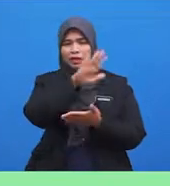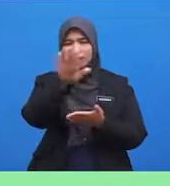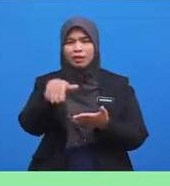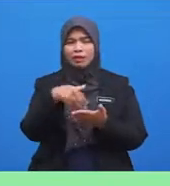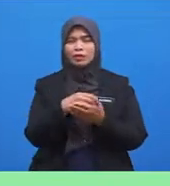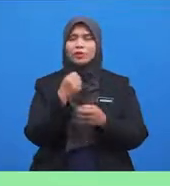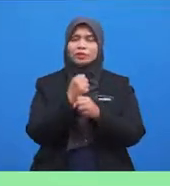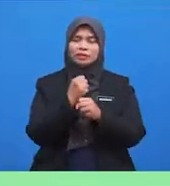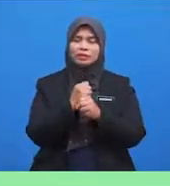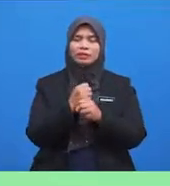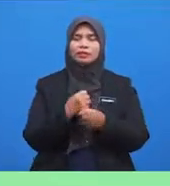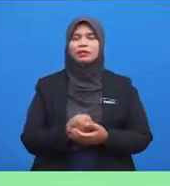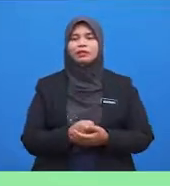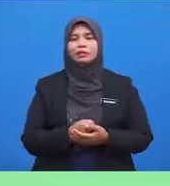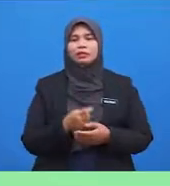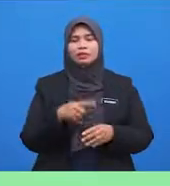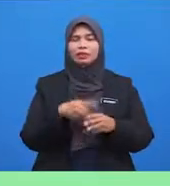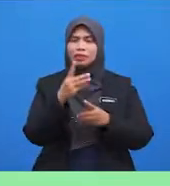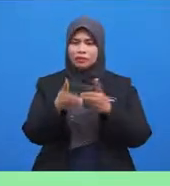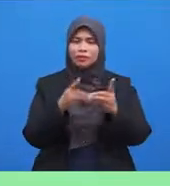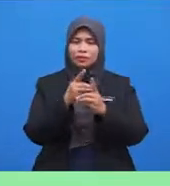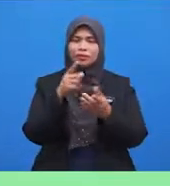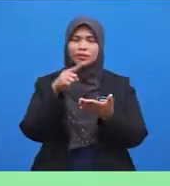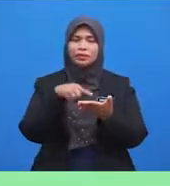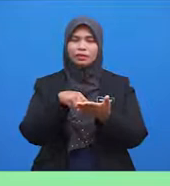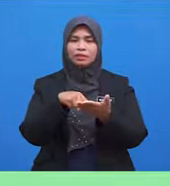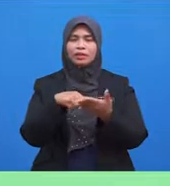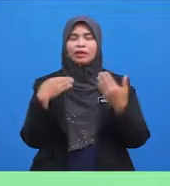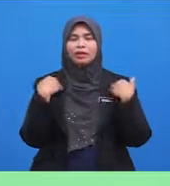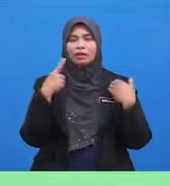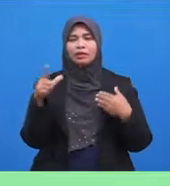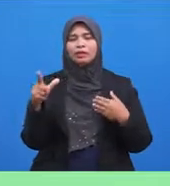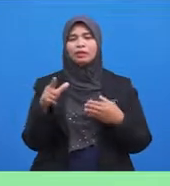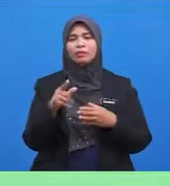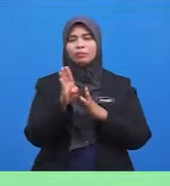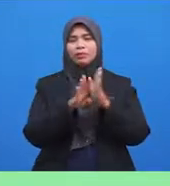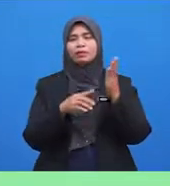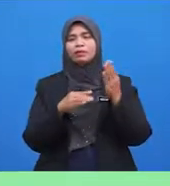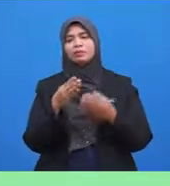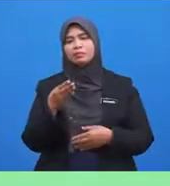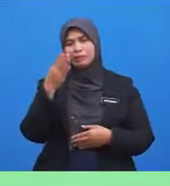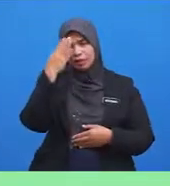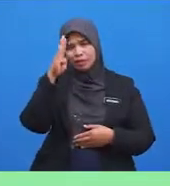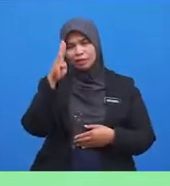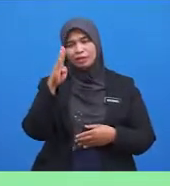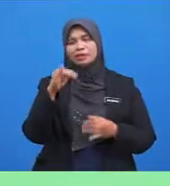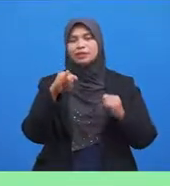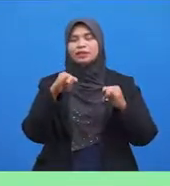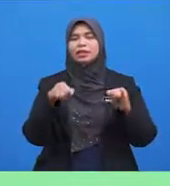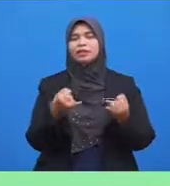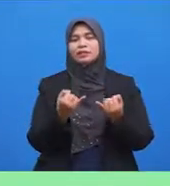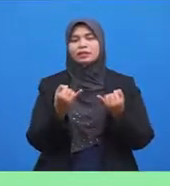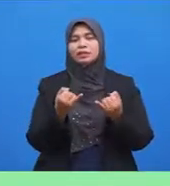semua pekerjaan di dunia ini adalah berkat